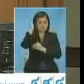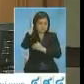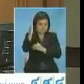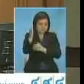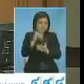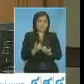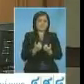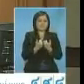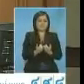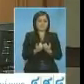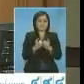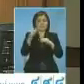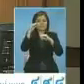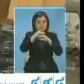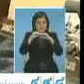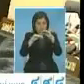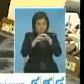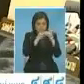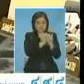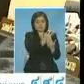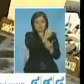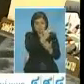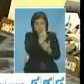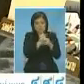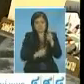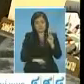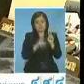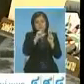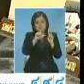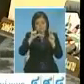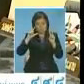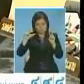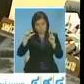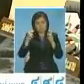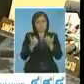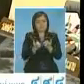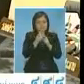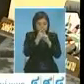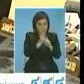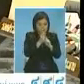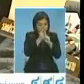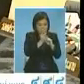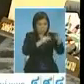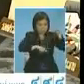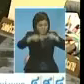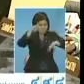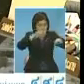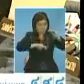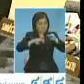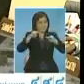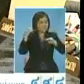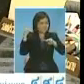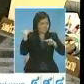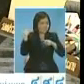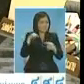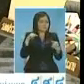นยันค่ะว่าโครงการการเงินกู้2ล้านล้านนั้นจะต้องมีการติดตามและตรวจสอบเพื่อให้โครงการ